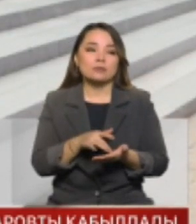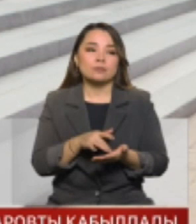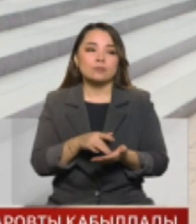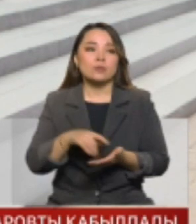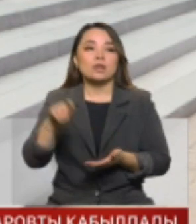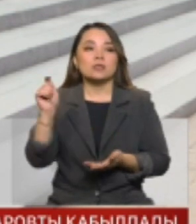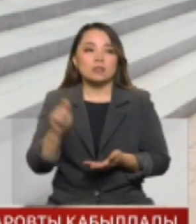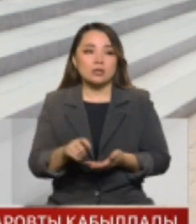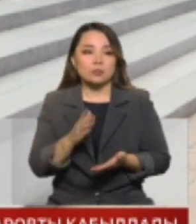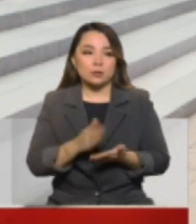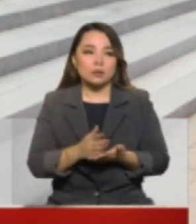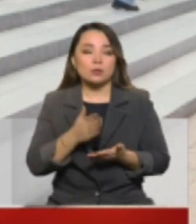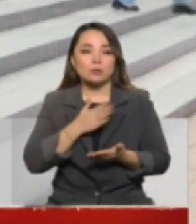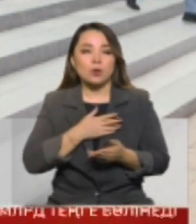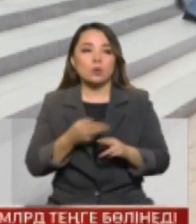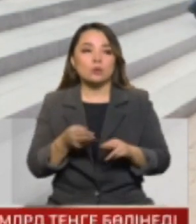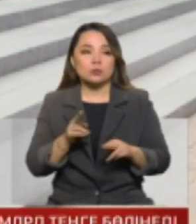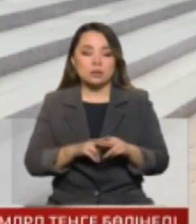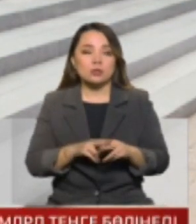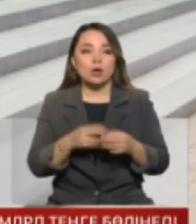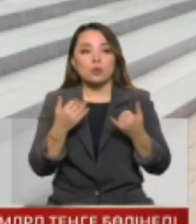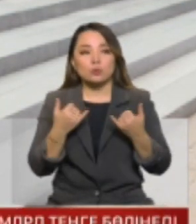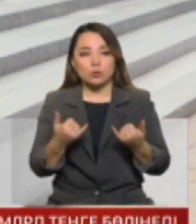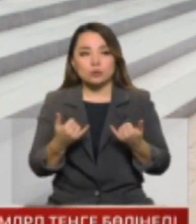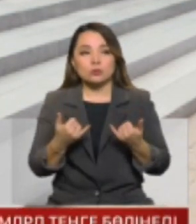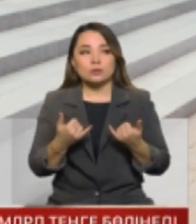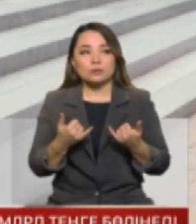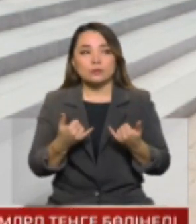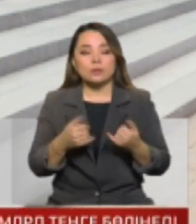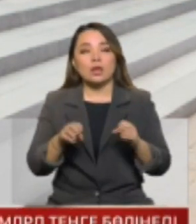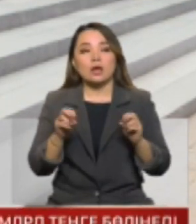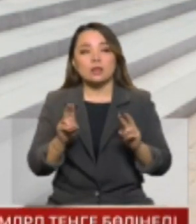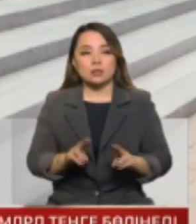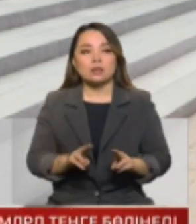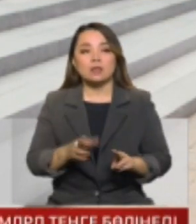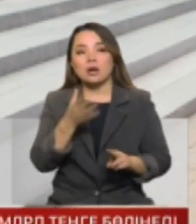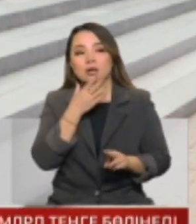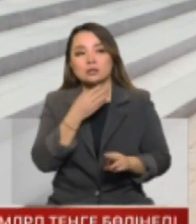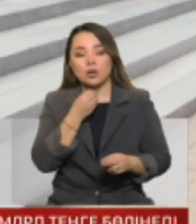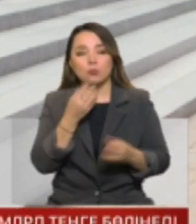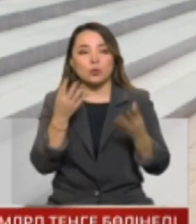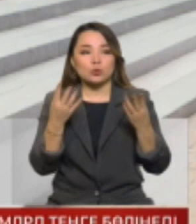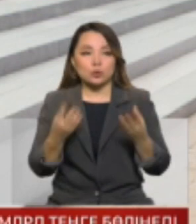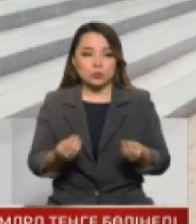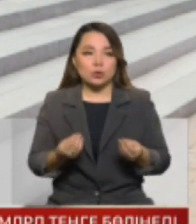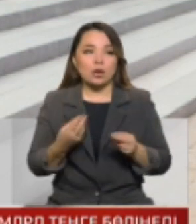Қостанай қаласынан келіп тұрмын. Енді осы бізге бүгін арнайы әдемі күн болып тұр сол.